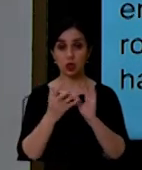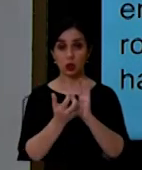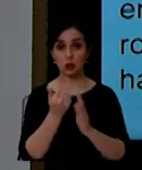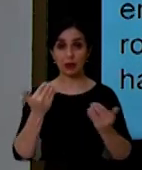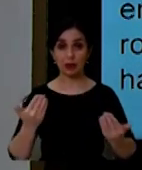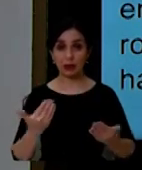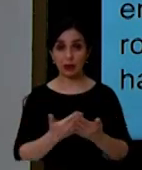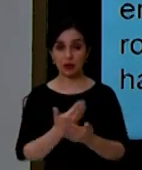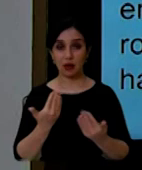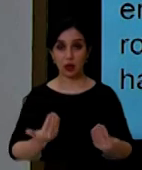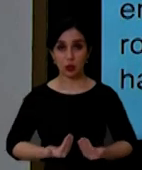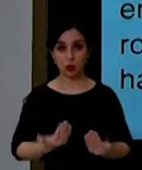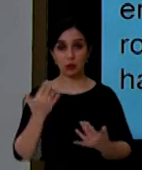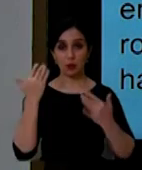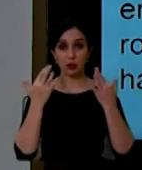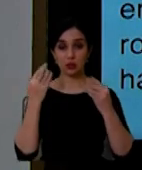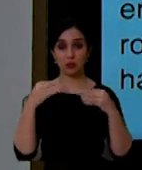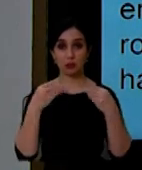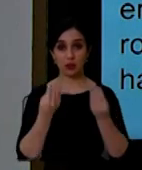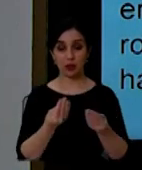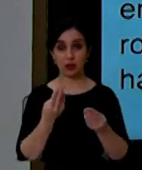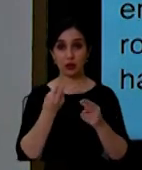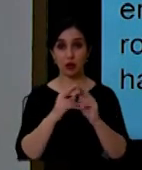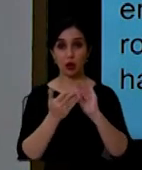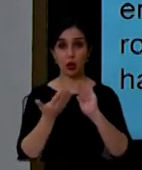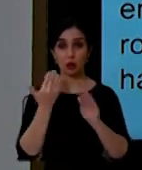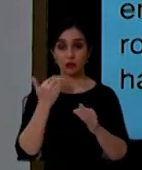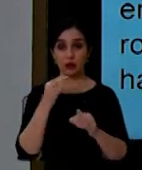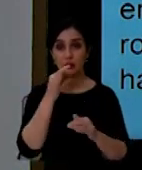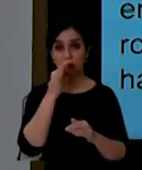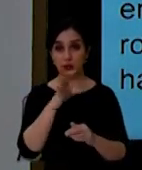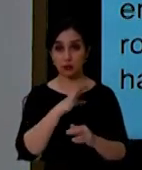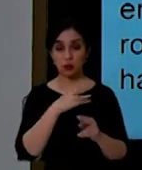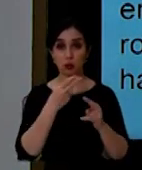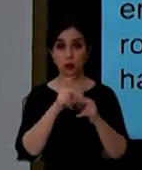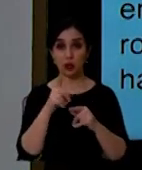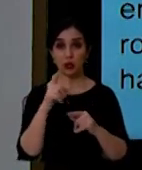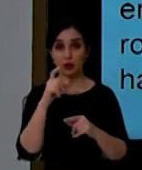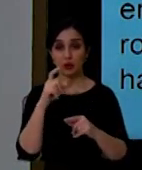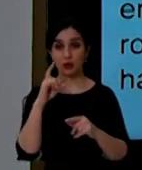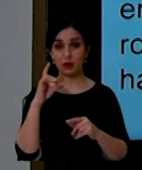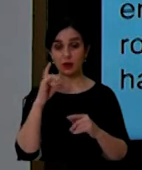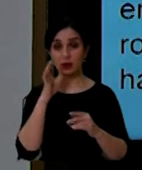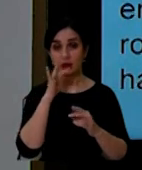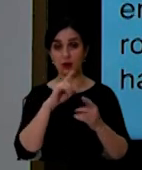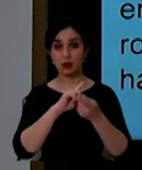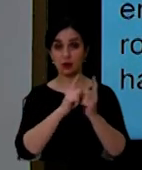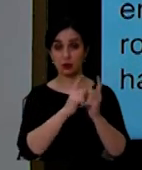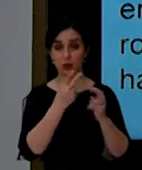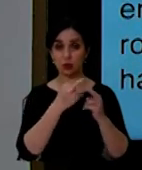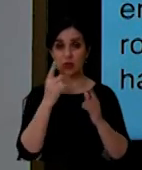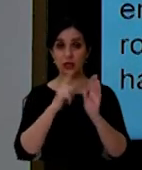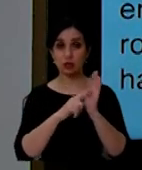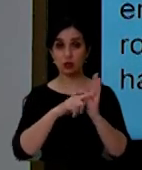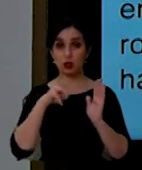xayat mənasını bildirədi. Dəmək, əvəl ətkənmizdik, əşbə əyirə 70 milyon yil davam